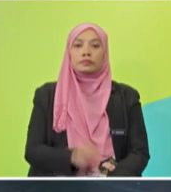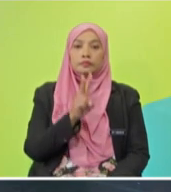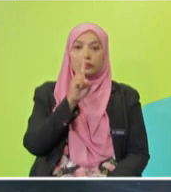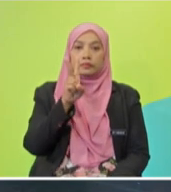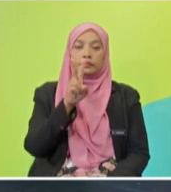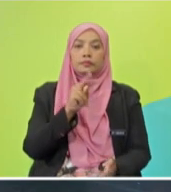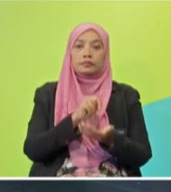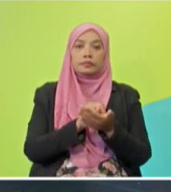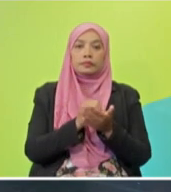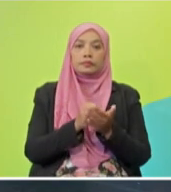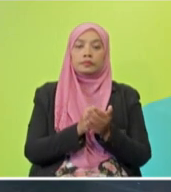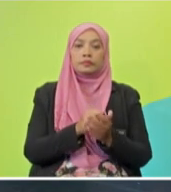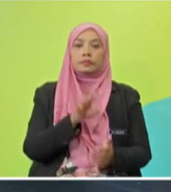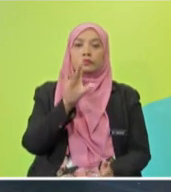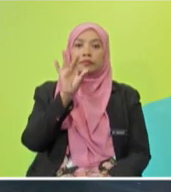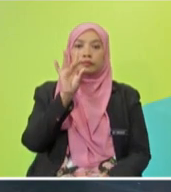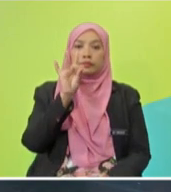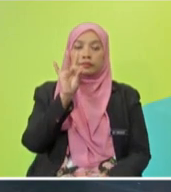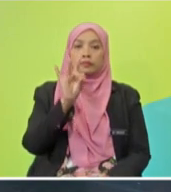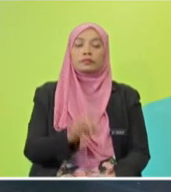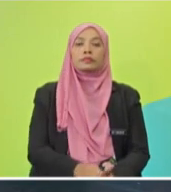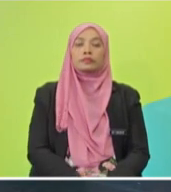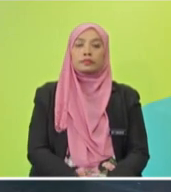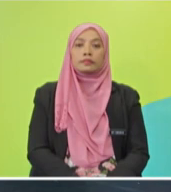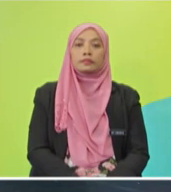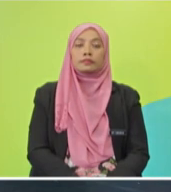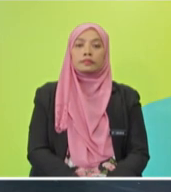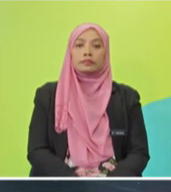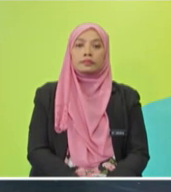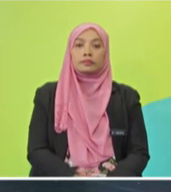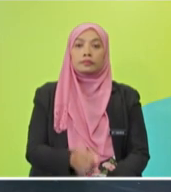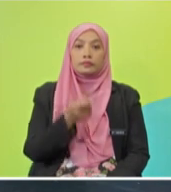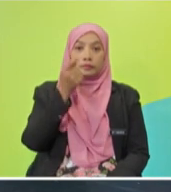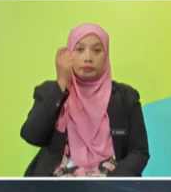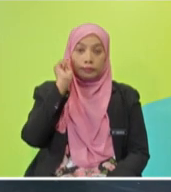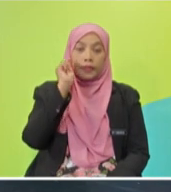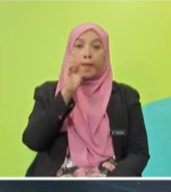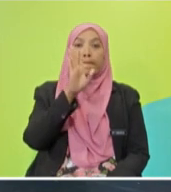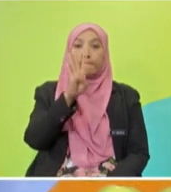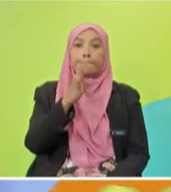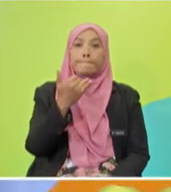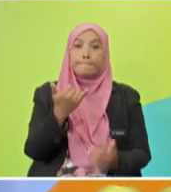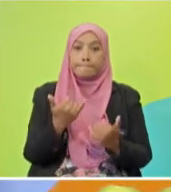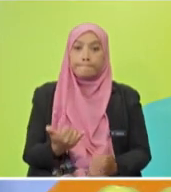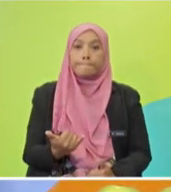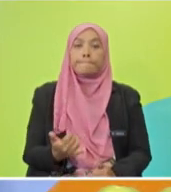2:8. Okey, tadi kita potong 4 je. Sekarang kita potong 8 bahagian. Ni Sean keluarkan 2